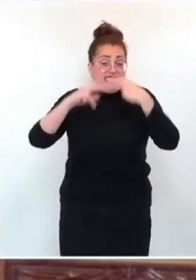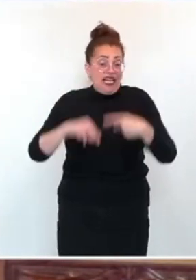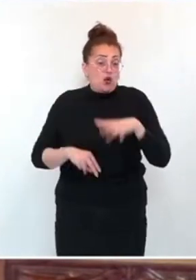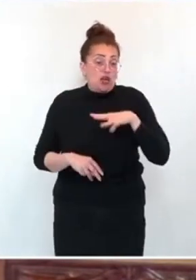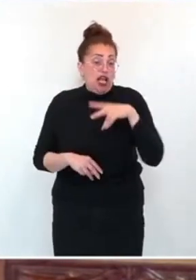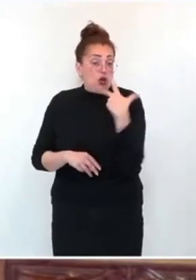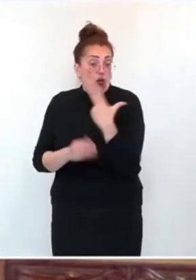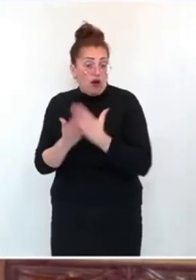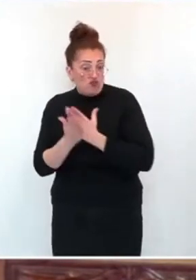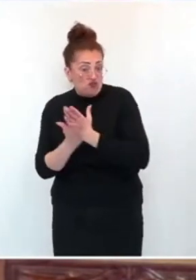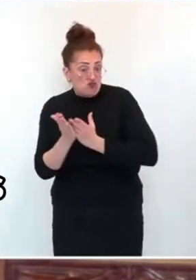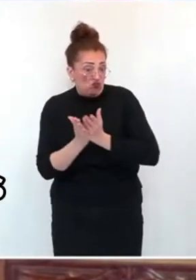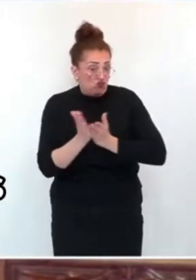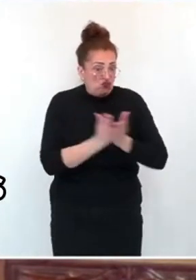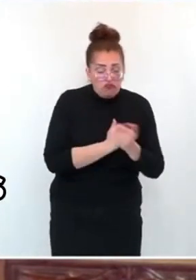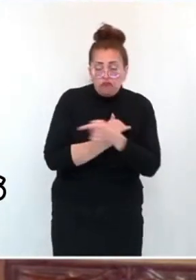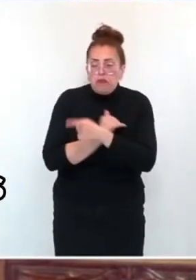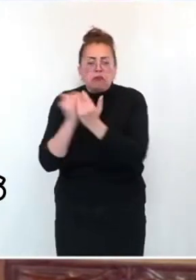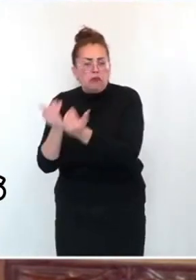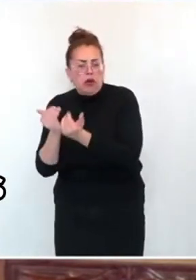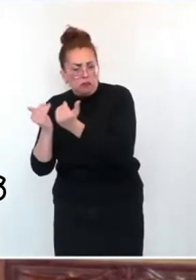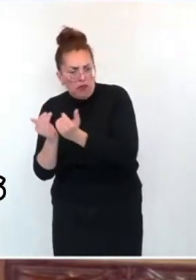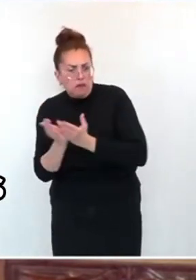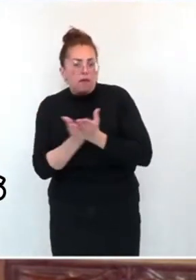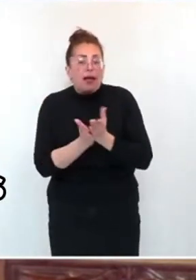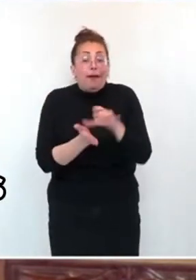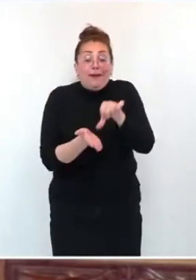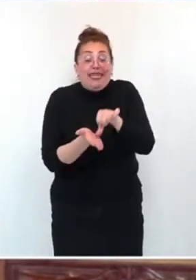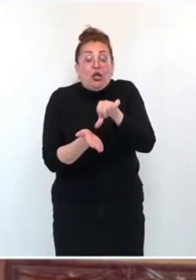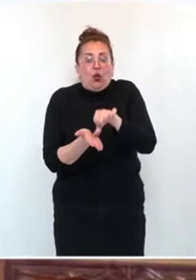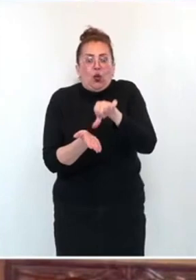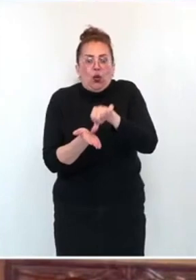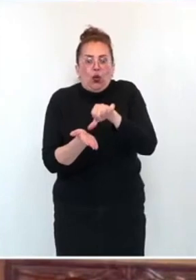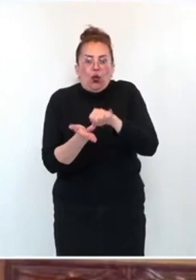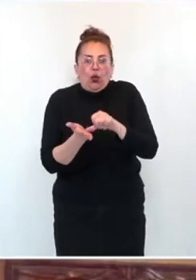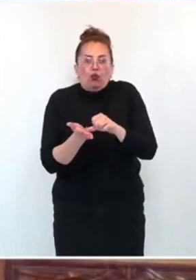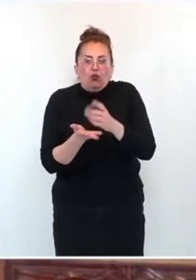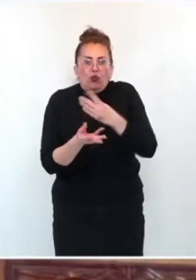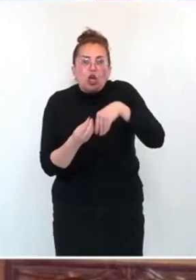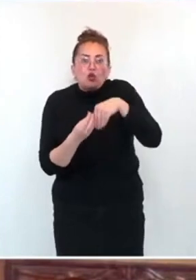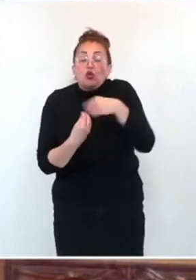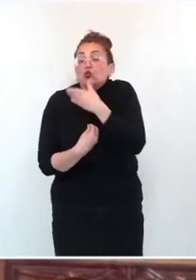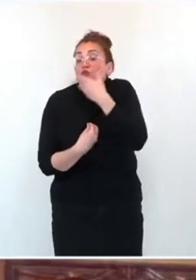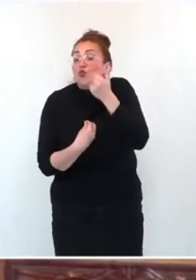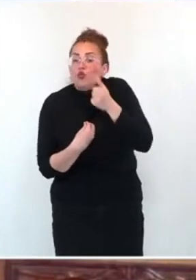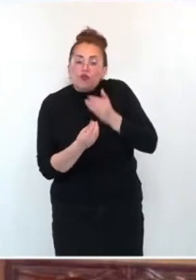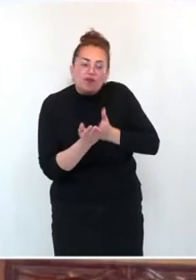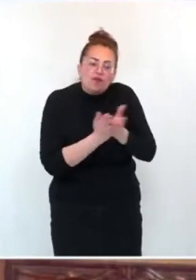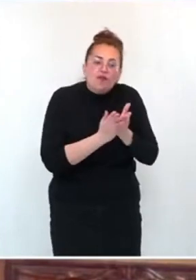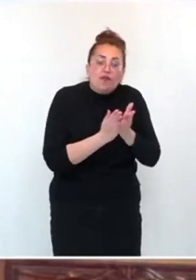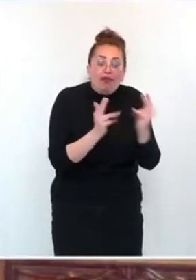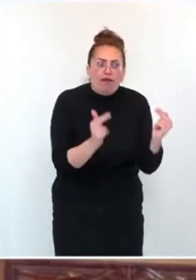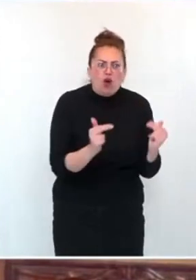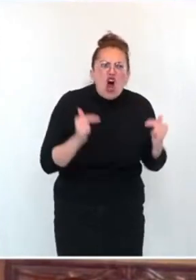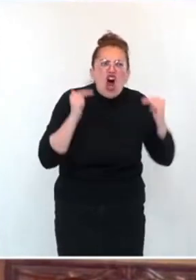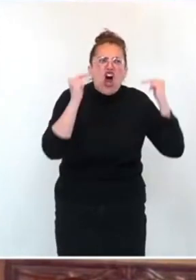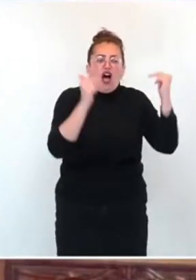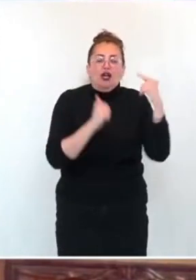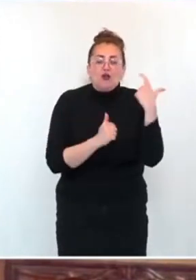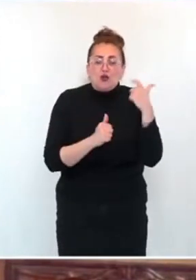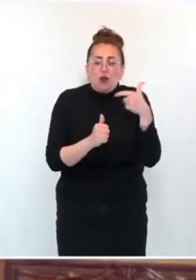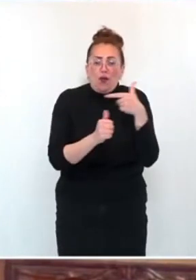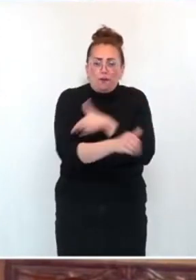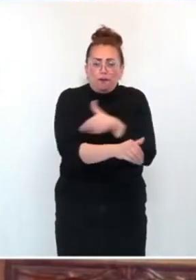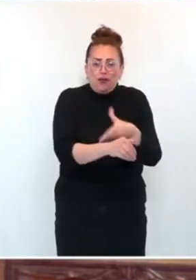qui restait à peu près à ISO, un scénario intermédiaire qui comportait quelques améliorations et un scénario très ambitieux qui coûtait 200 millions d'euros pour les